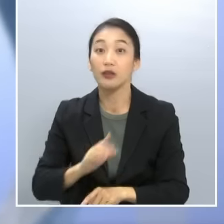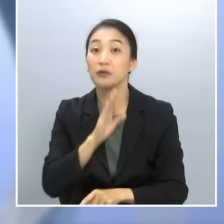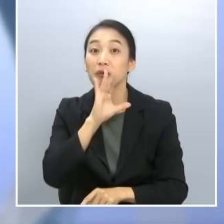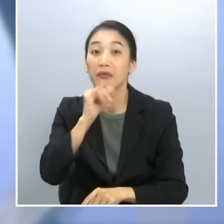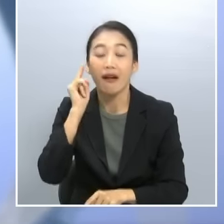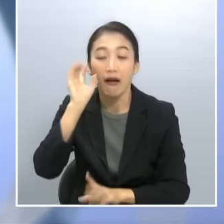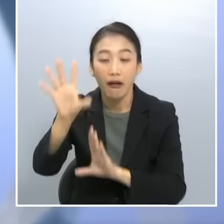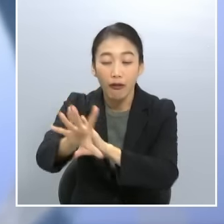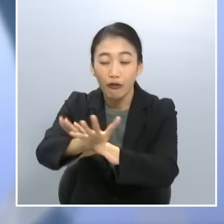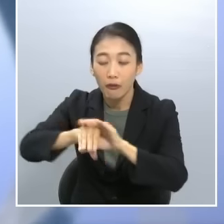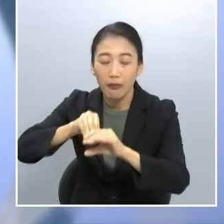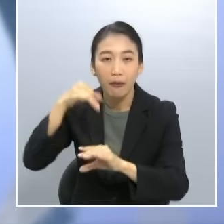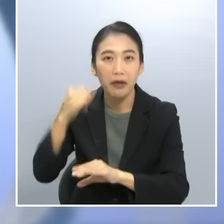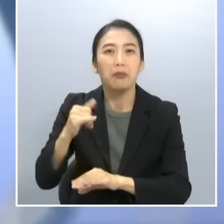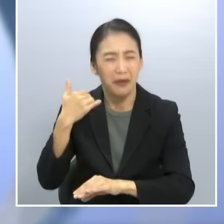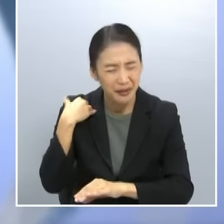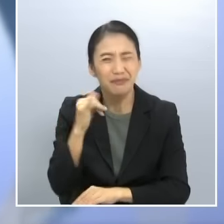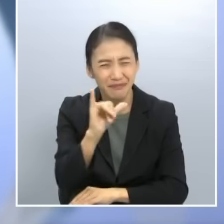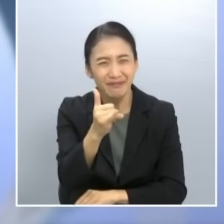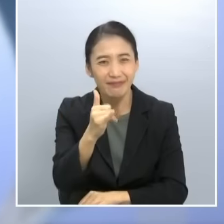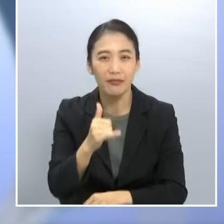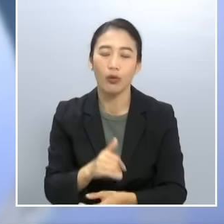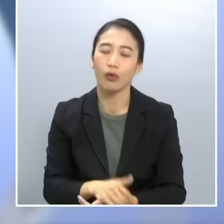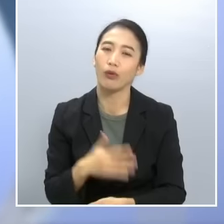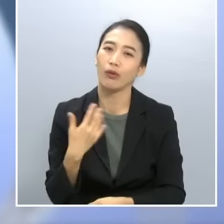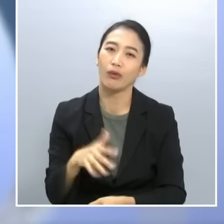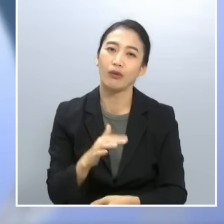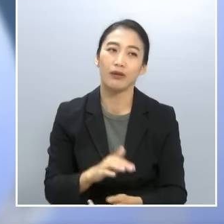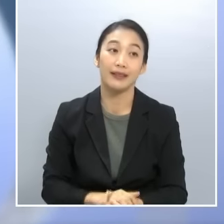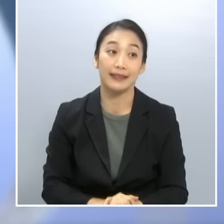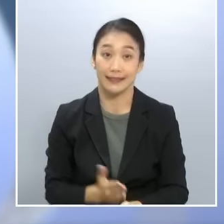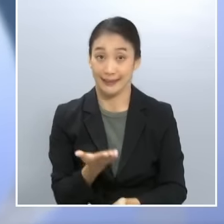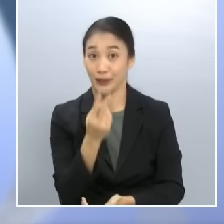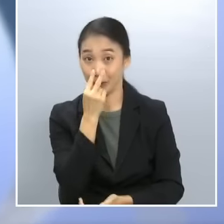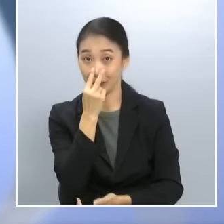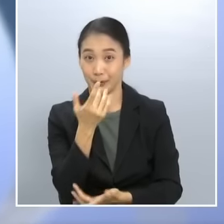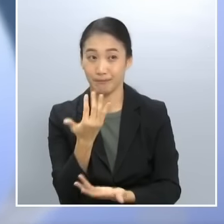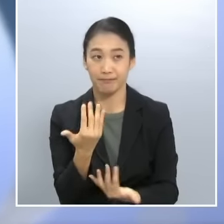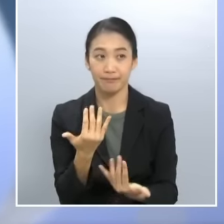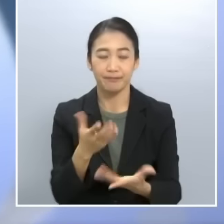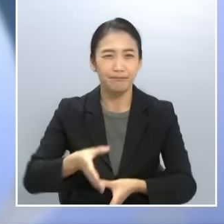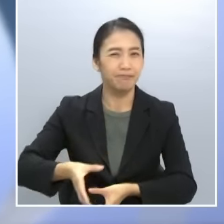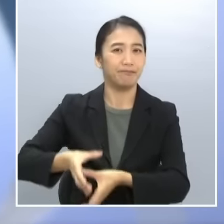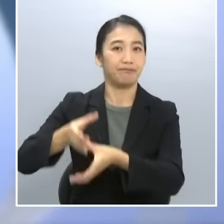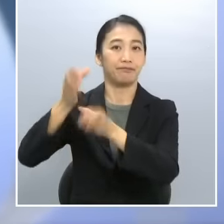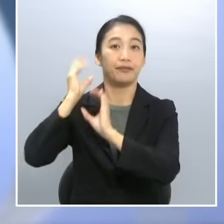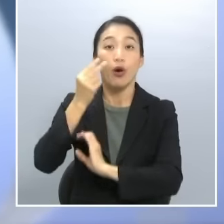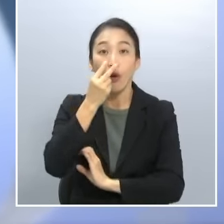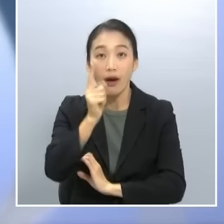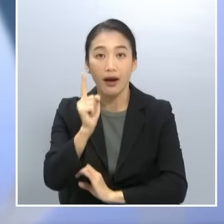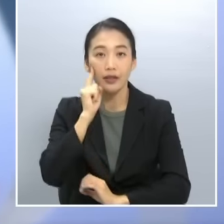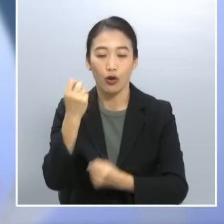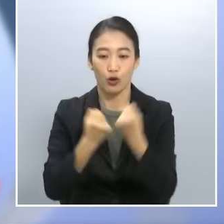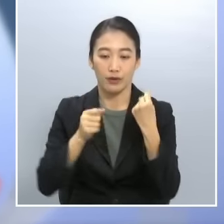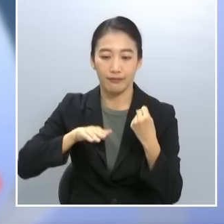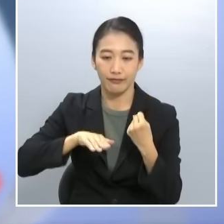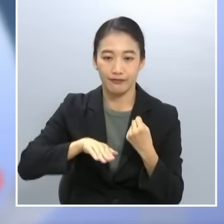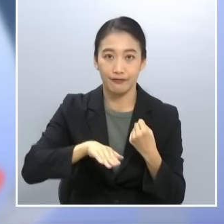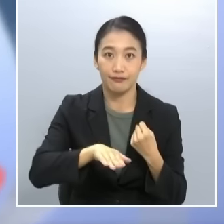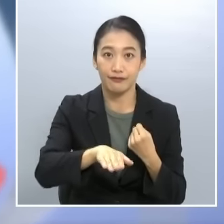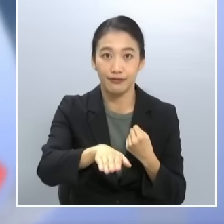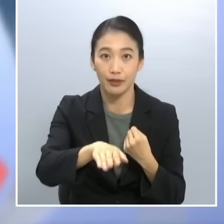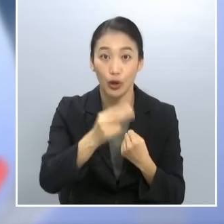นะเพราะว่ามันใกล้ๆกันหมดเลยเออเดี๋ยวขอดูภาพตอนที่รถเข้าไปนะฮะอ่าเค้ากำลัง